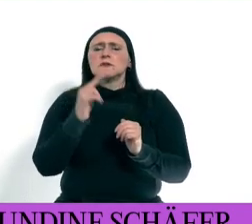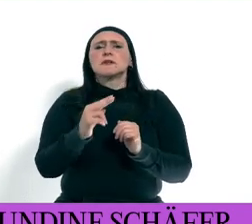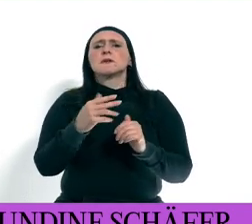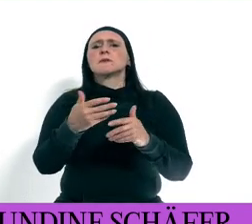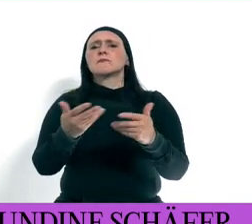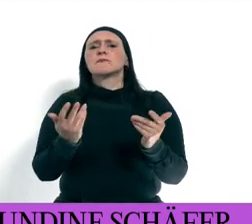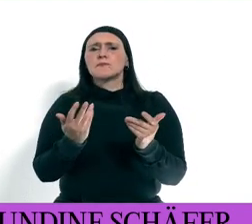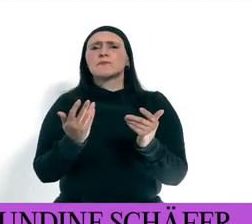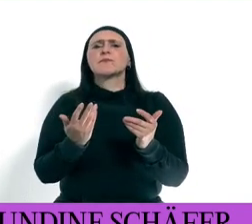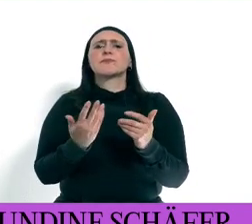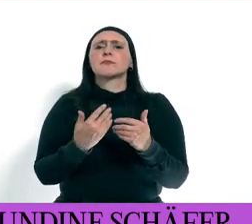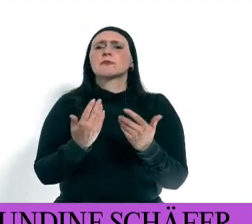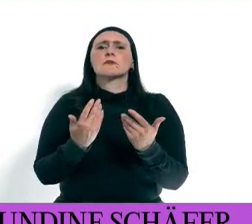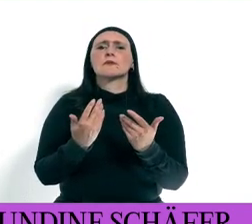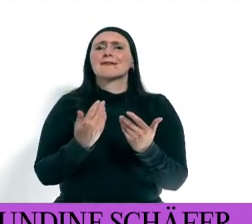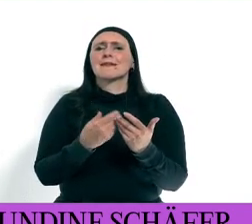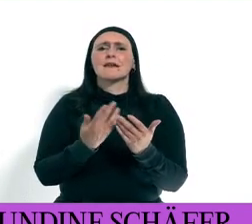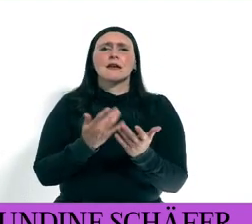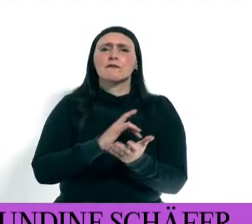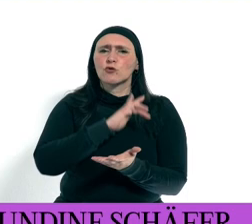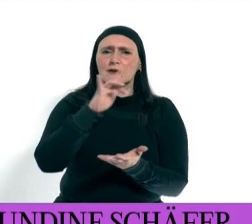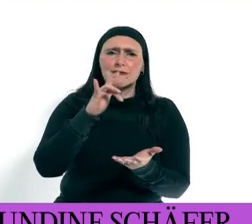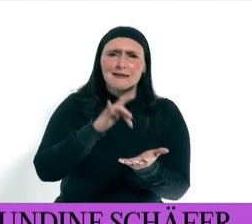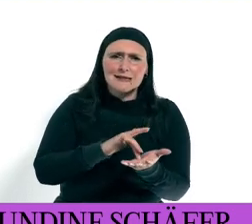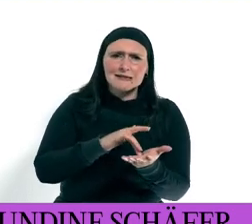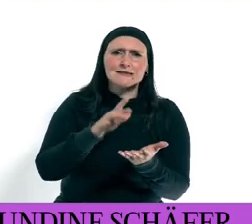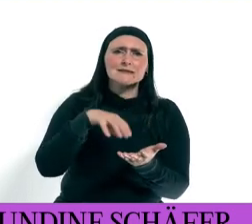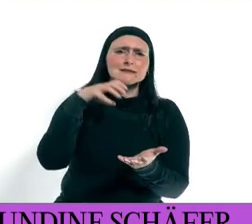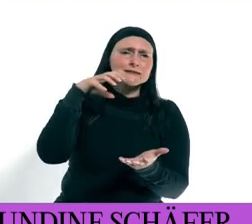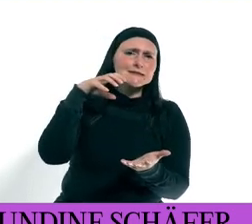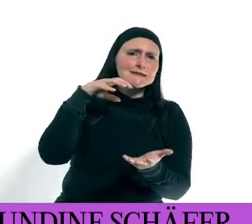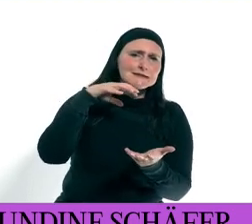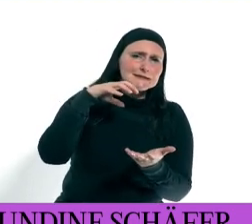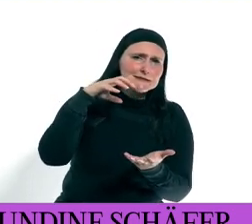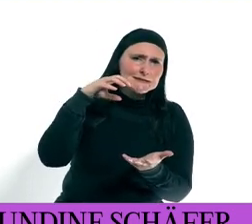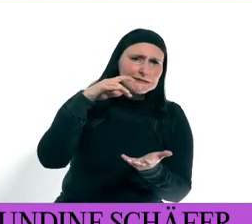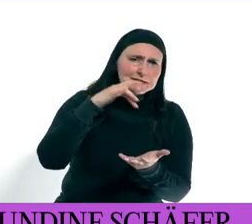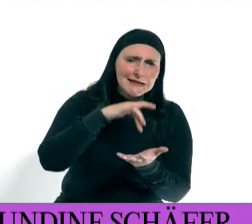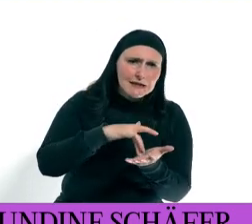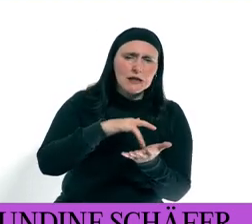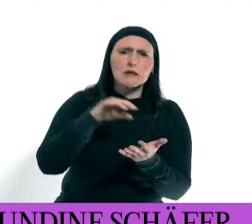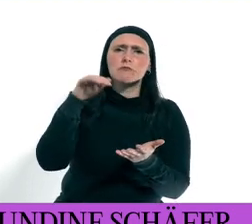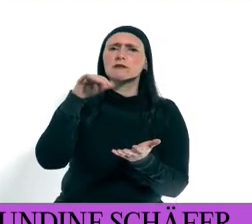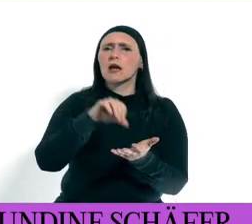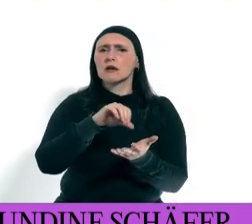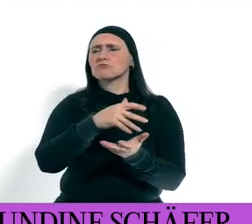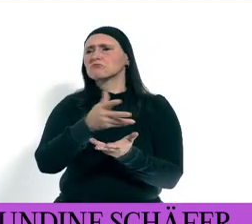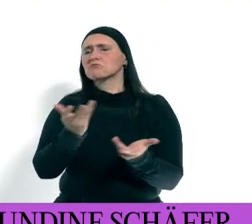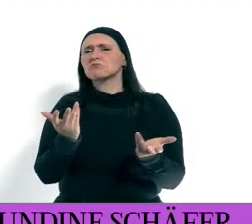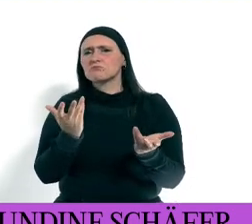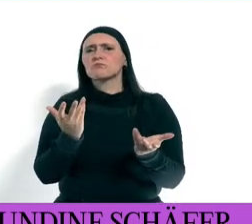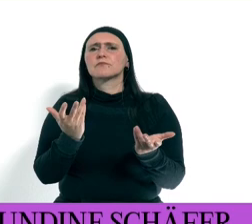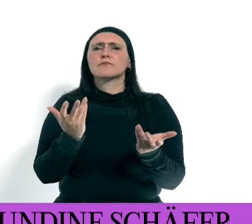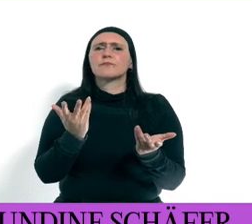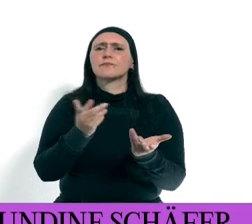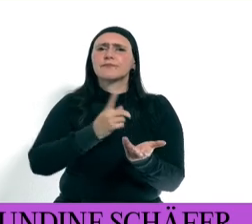Meet with the very root level people because there is a lot of the knowledge wir begegnen den Menschen